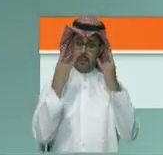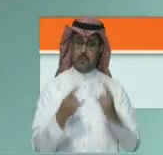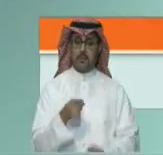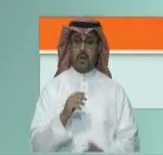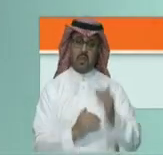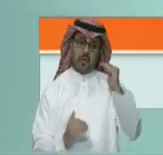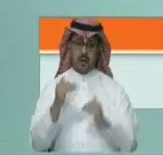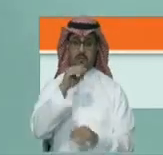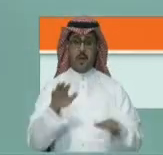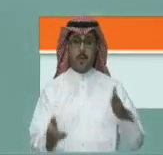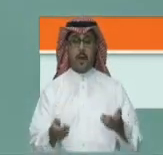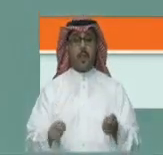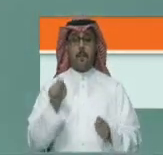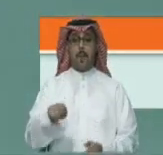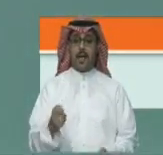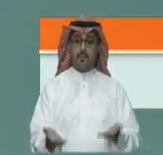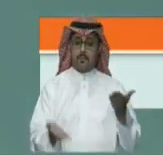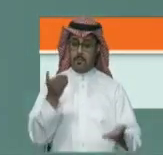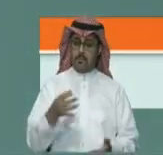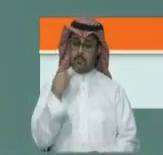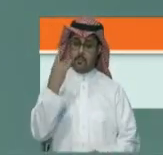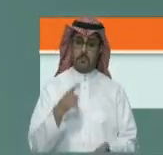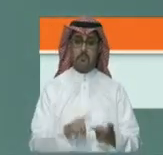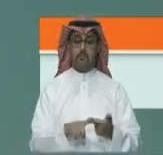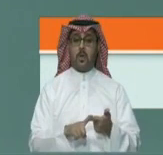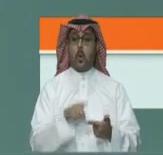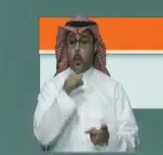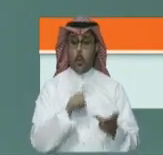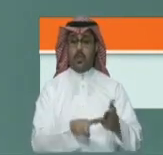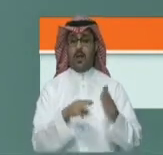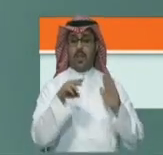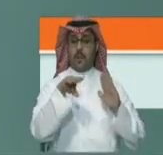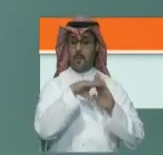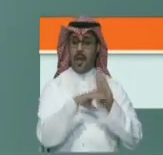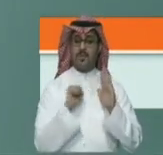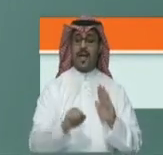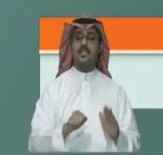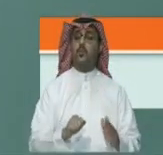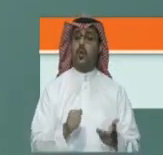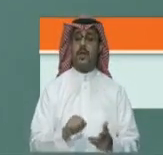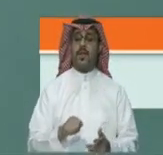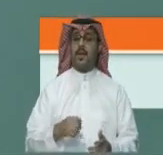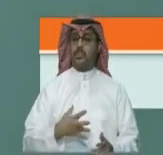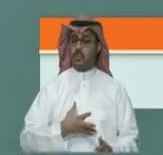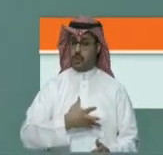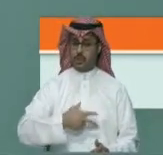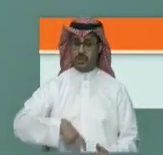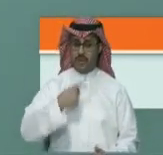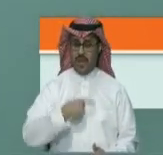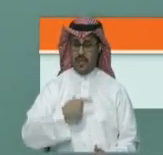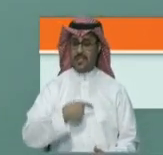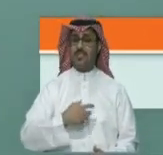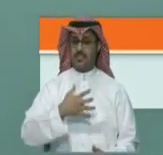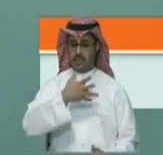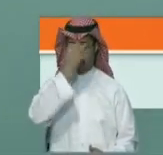أداء المحاكم العمالية، وكذلك رفع كفاءة نظام ناجز العمالي، مشروع نمذجة القضايا العمالية، وتحسين مشروع